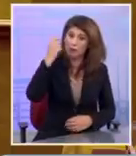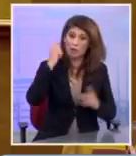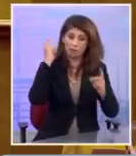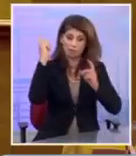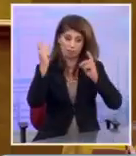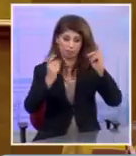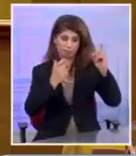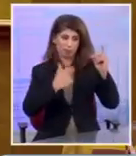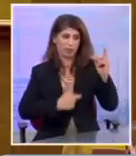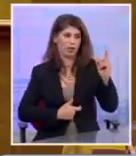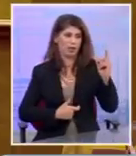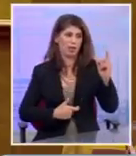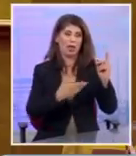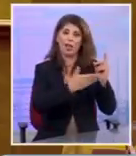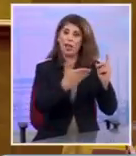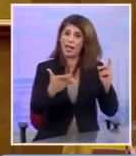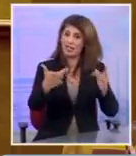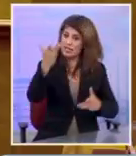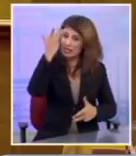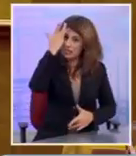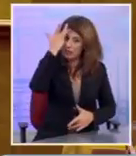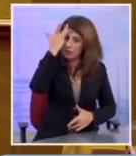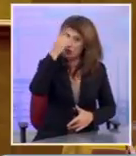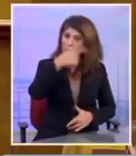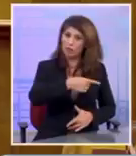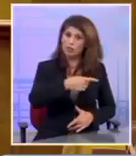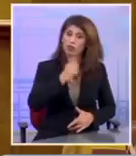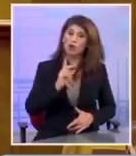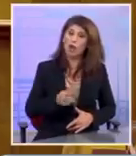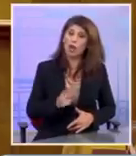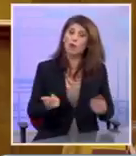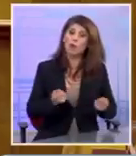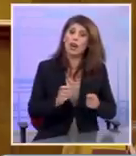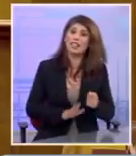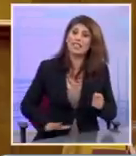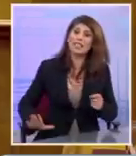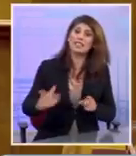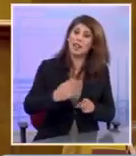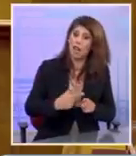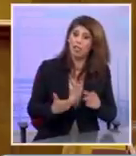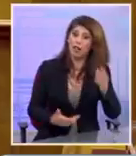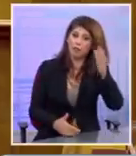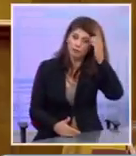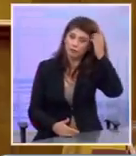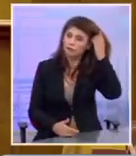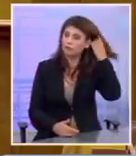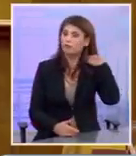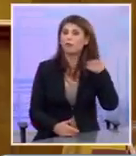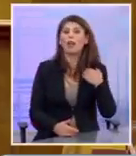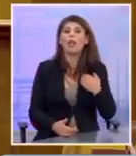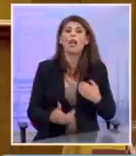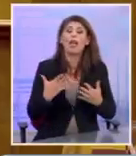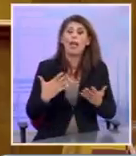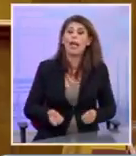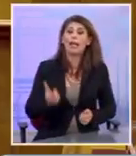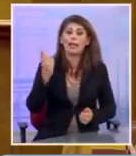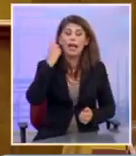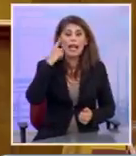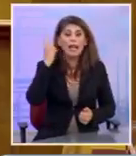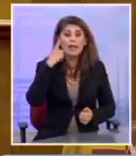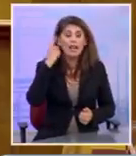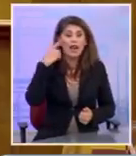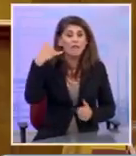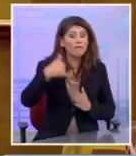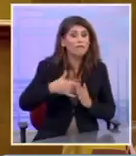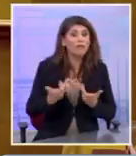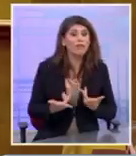αναρωτιέμαι, έχετε συνειδητοποιήσει το κακό που έχετε κάνει στον τόπο? Έχετε κατανοήσει ότι οδηγείτε